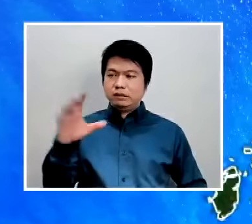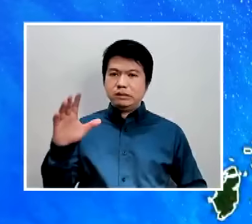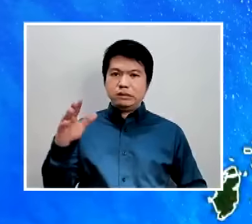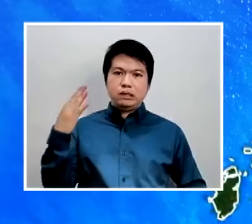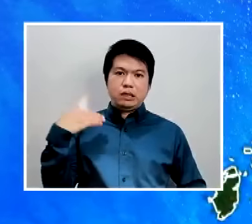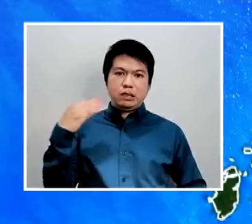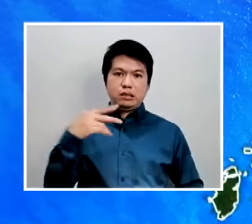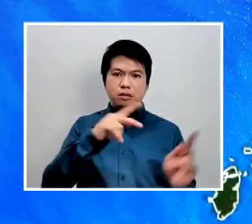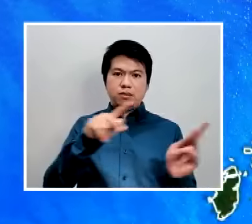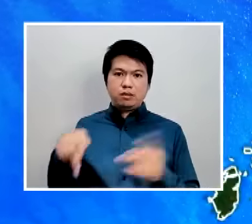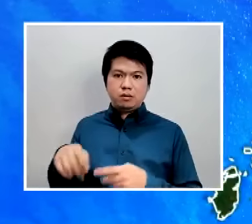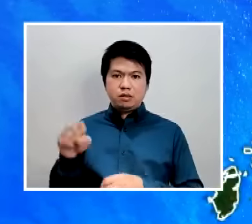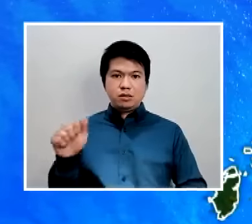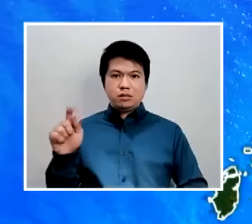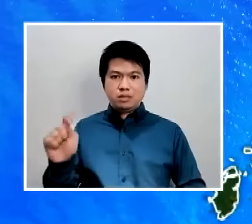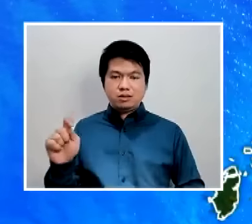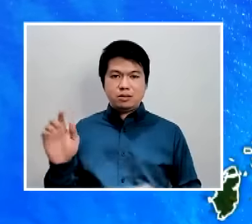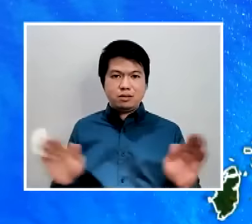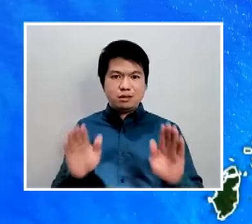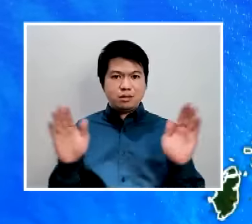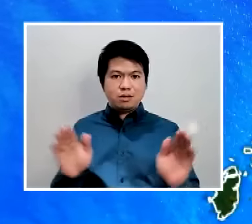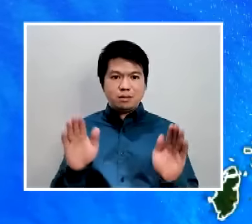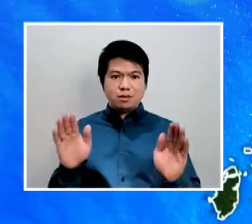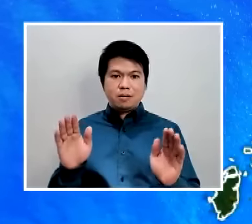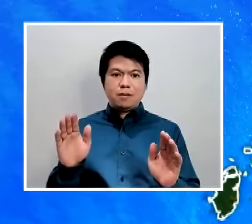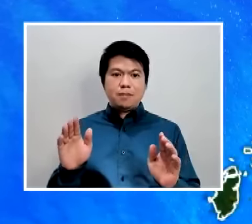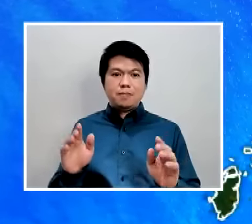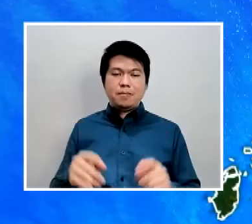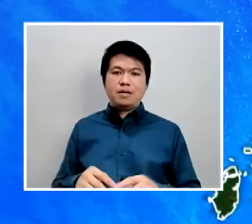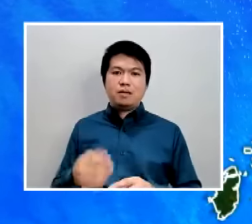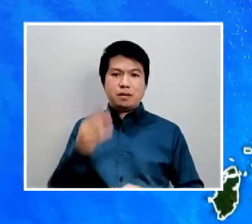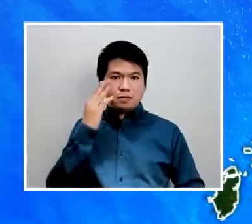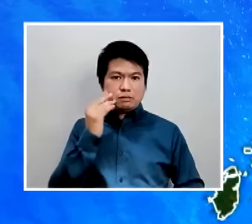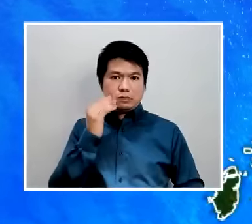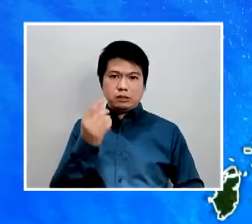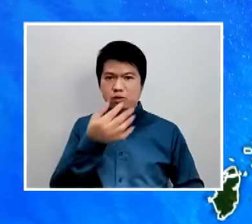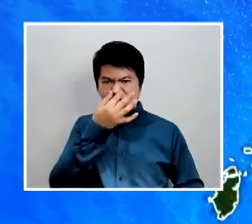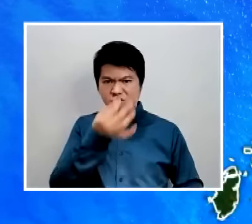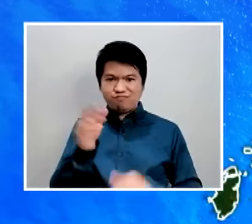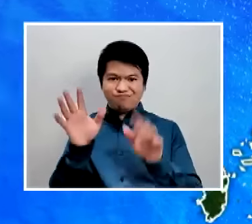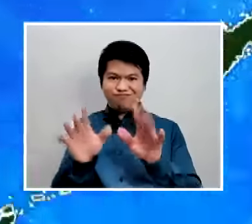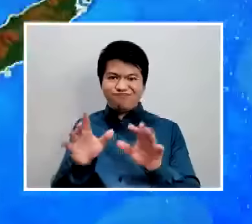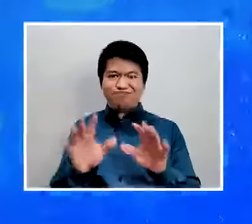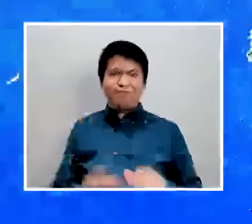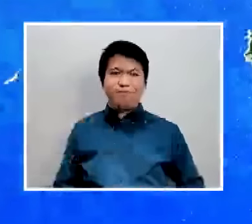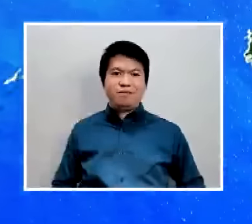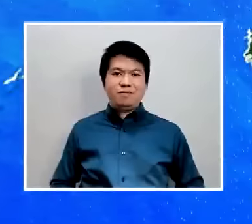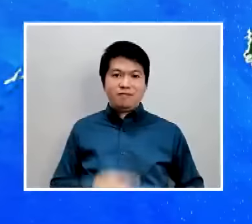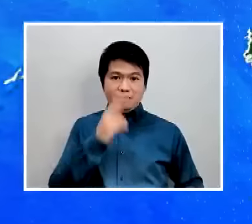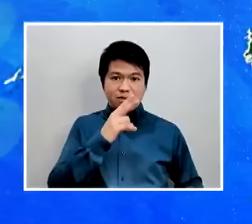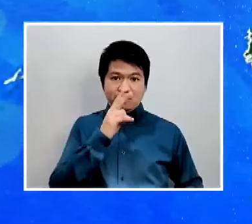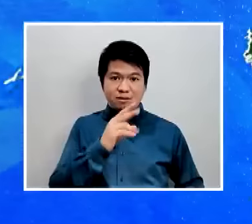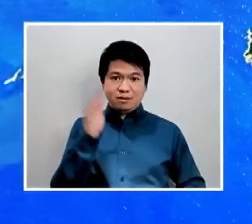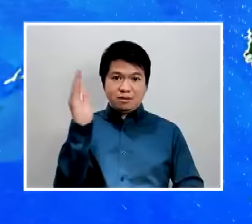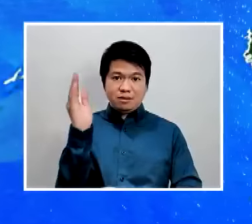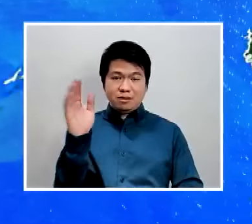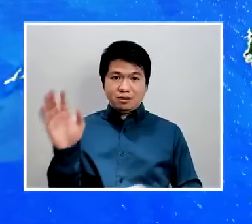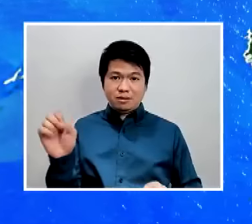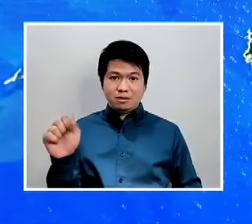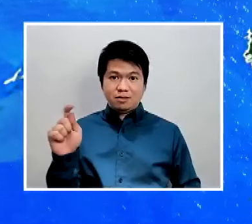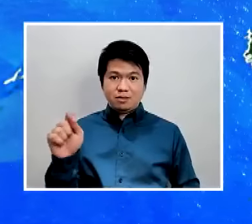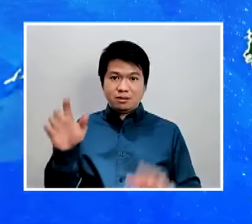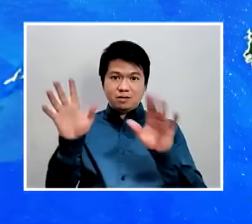Linggo pero posible yung mga dadaan lamang na saglit na mga pag-ulan. Sa Visayas, Sabado ng tanghali may ulan sa southwestern Panay at